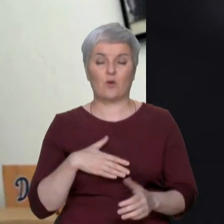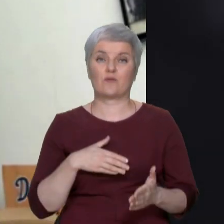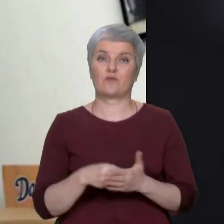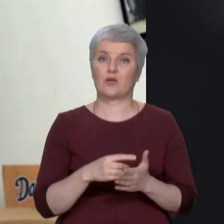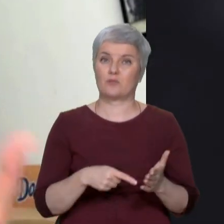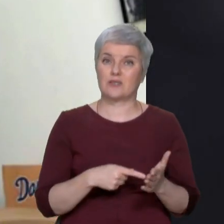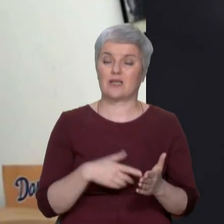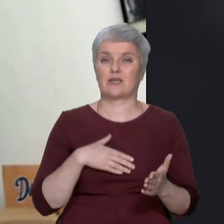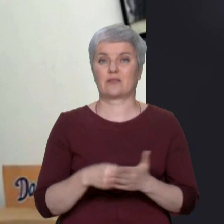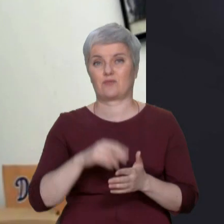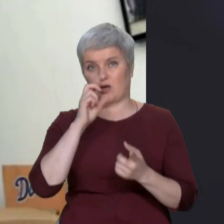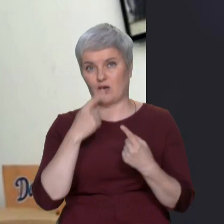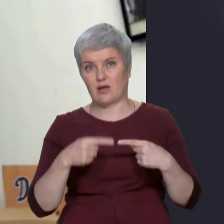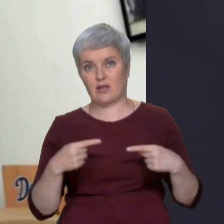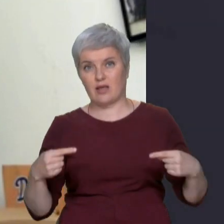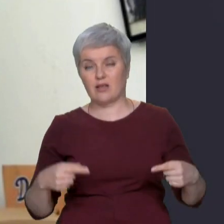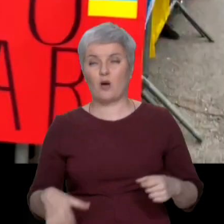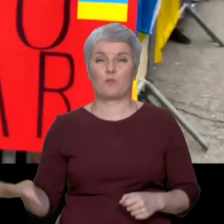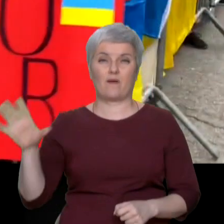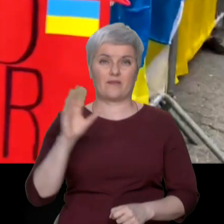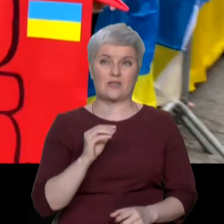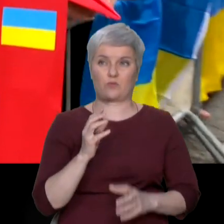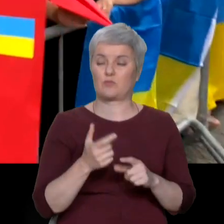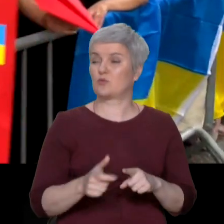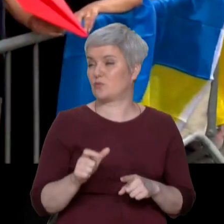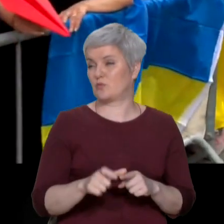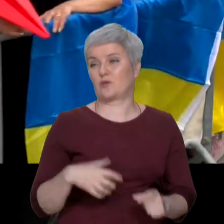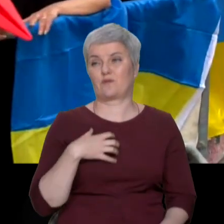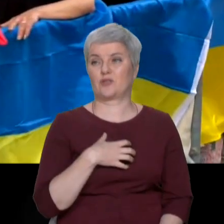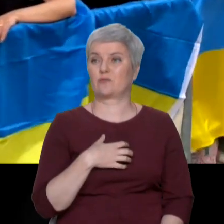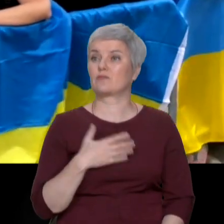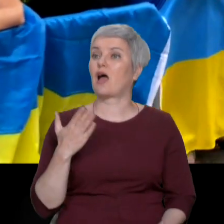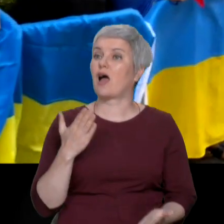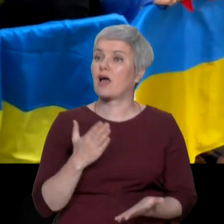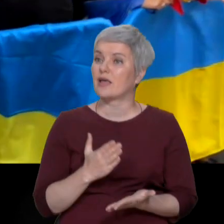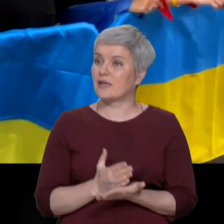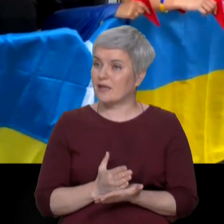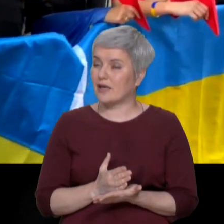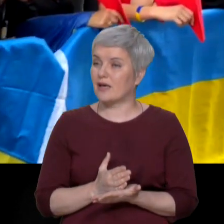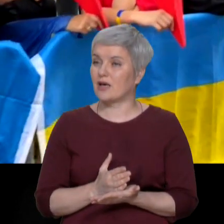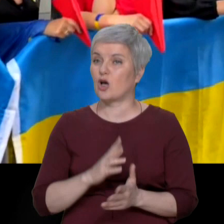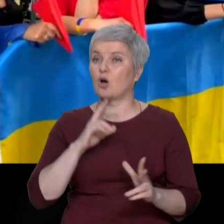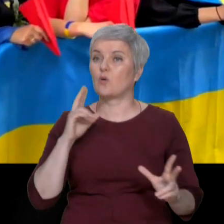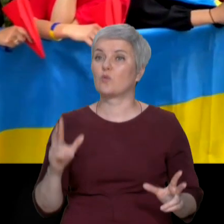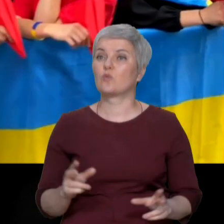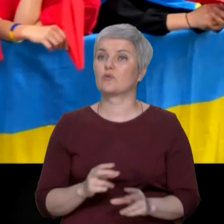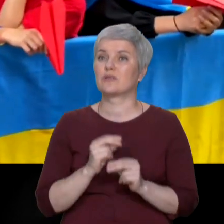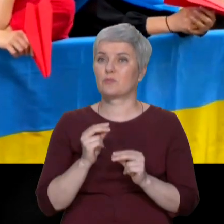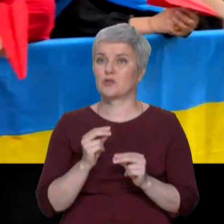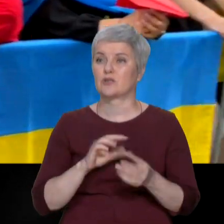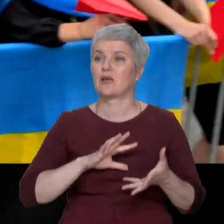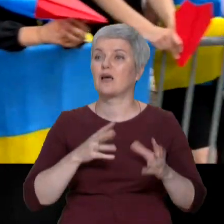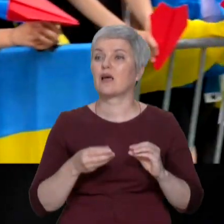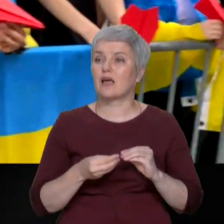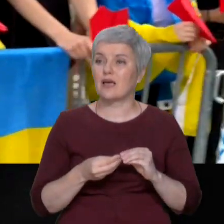своїх країнах, по всьому світу. А скажіть, будь ласка, чи є, це дуже важливо, чи є, Анастасія, чи є успішні кейси в цій акції